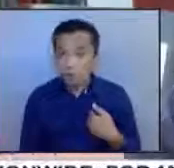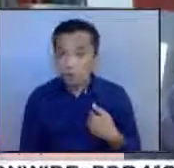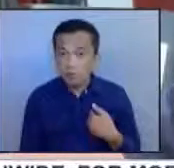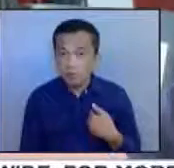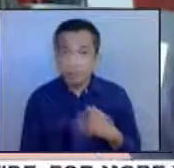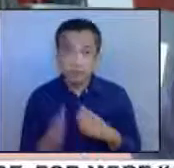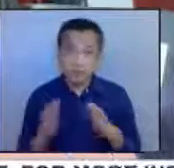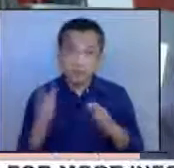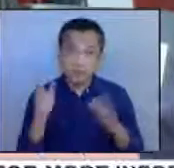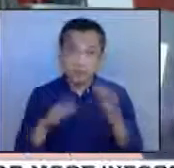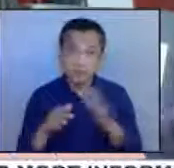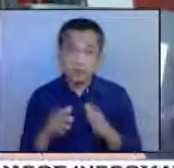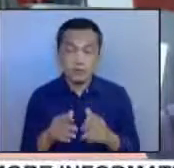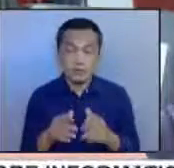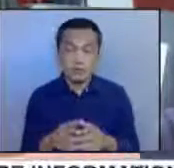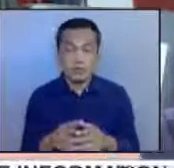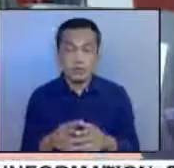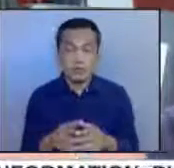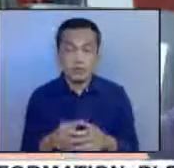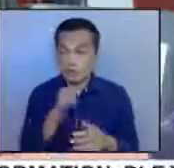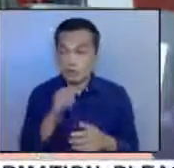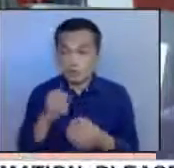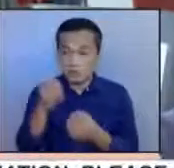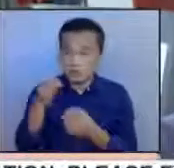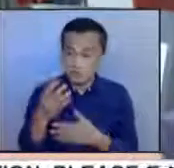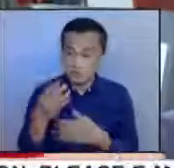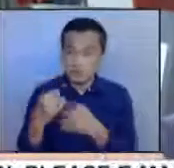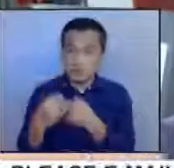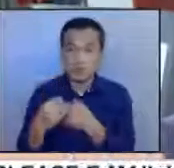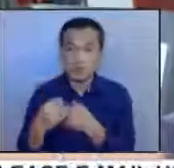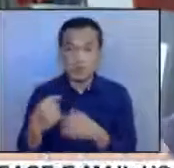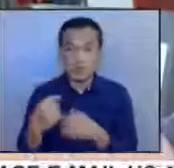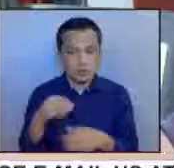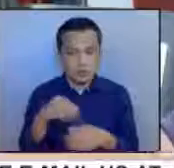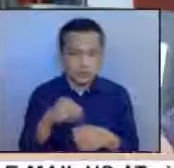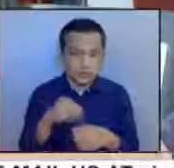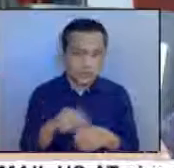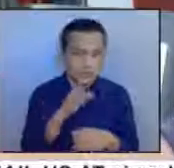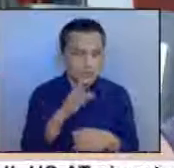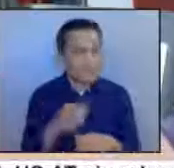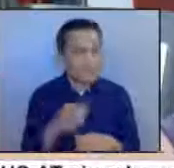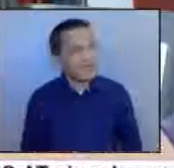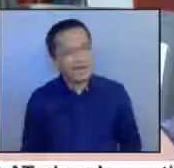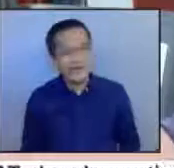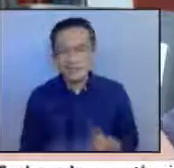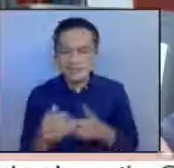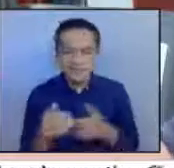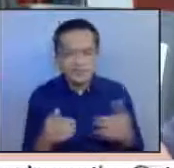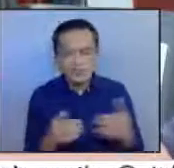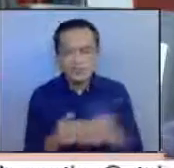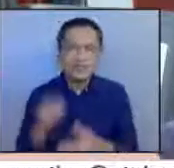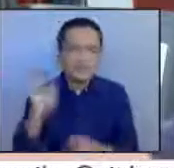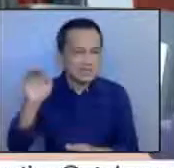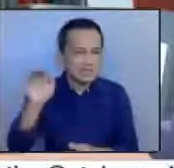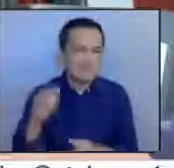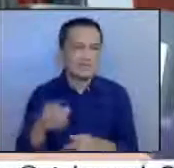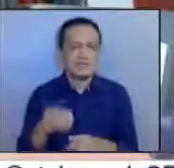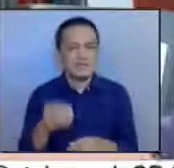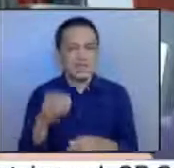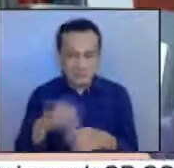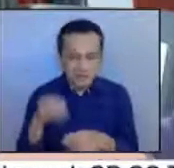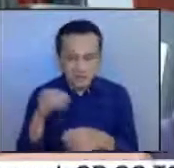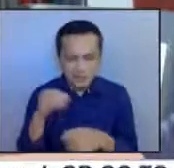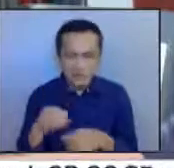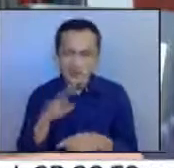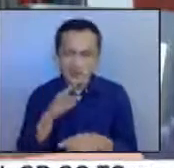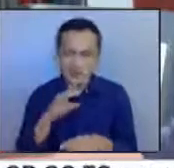ko na hinintayin advisory, nag-ipon na ako ng tubig. Inunahan ko na yung panawagan na mag-ipon ng tubig kasi expected